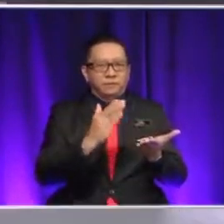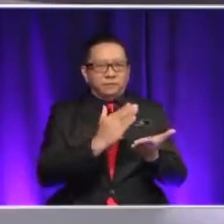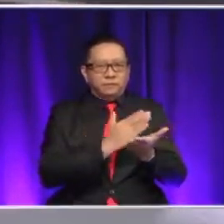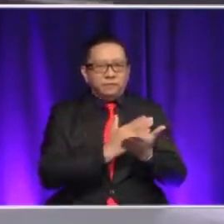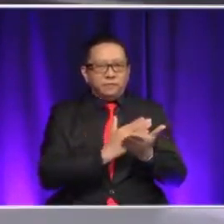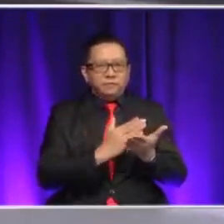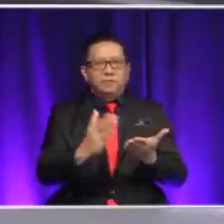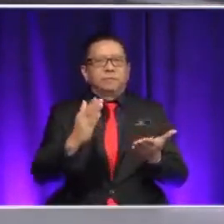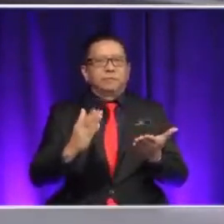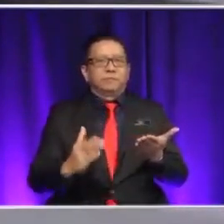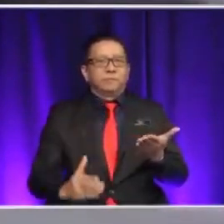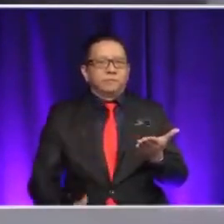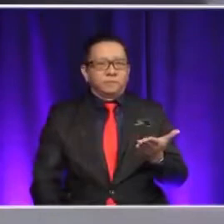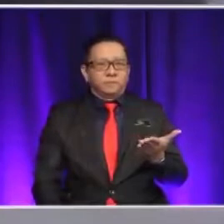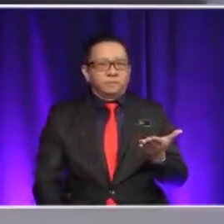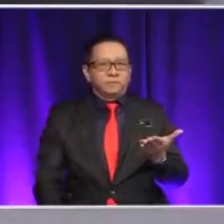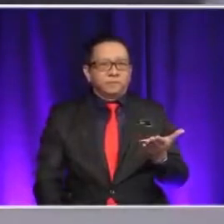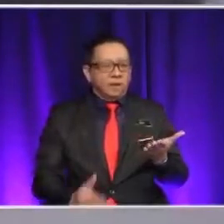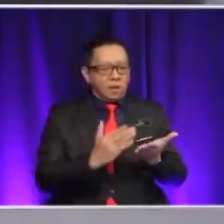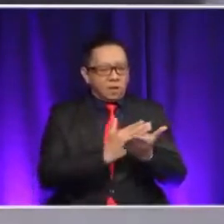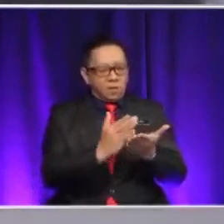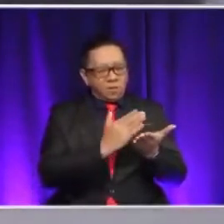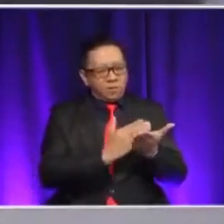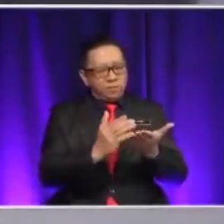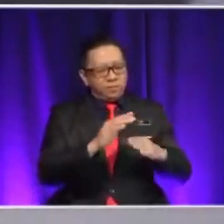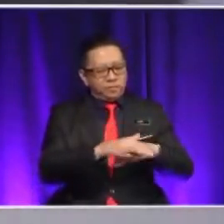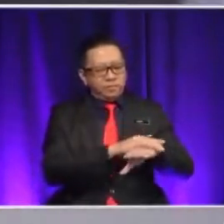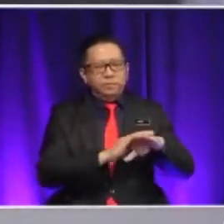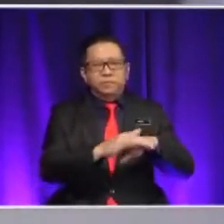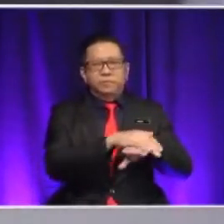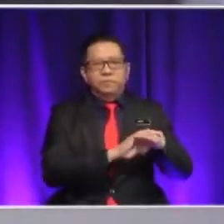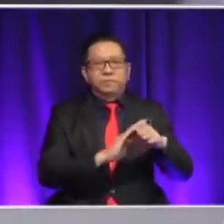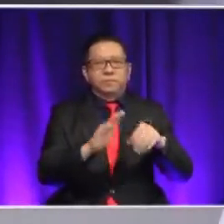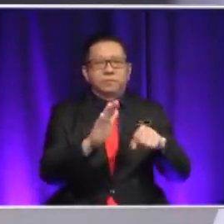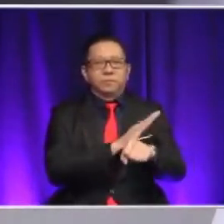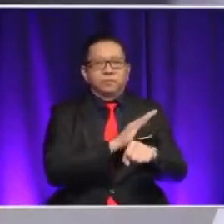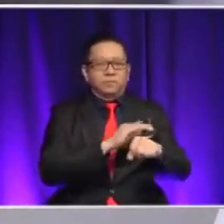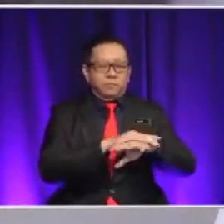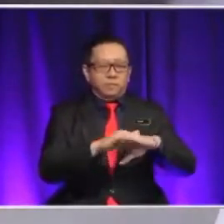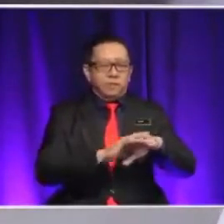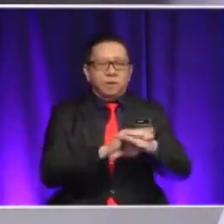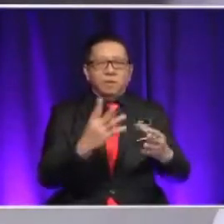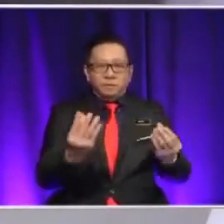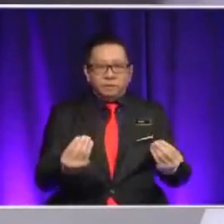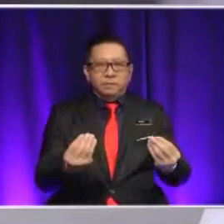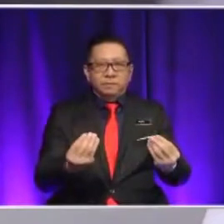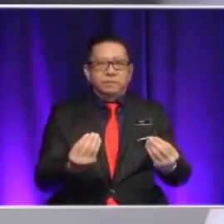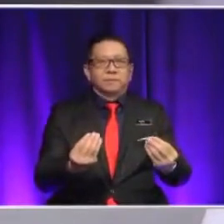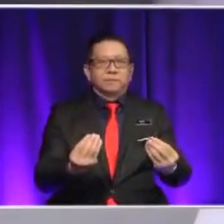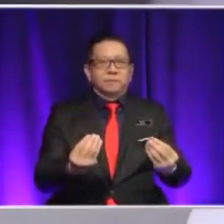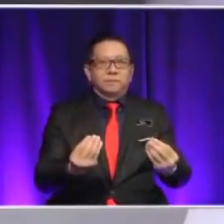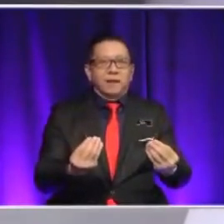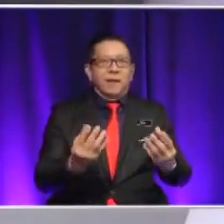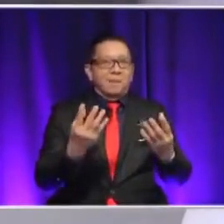supanjang Oke semua permukaan Jadi pertaki tidak basah boleh ifadhoh basah ah